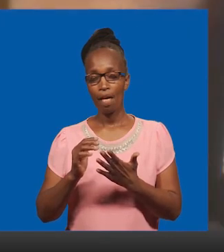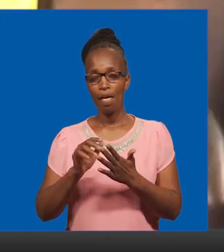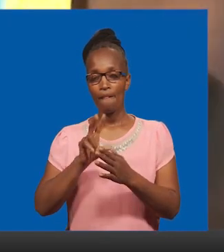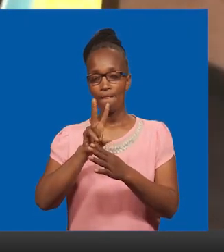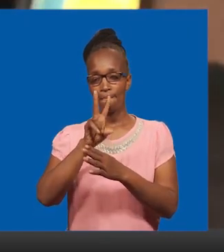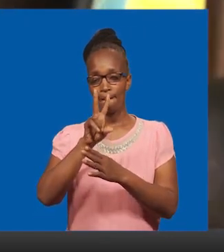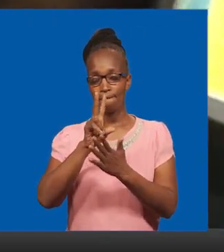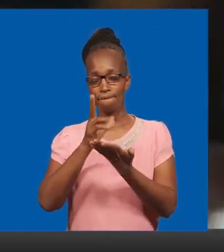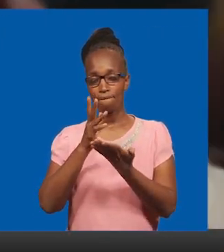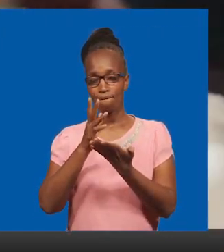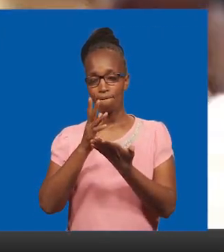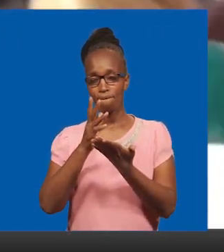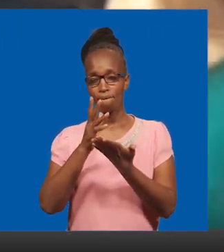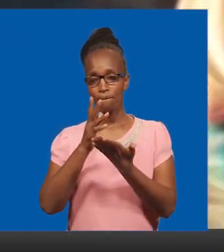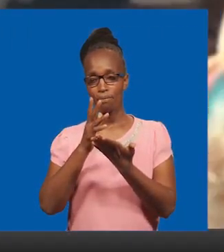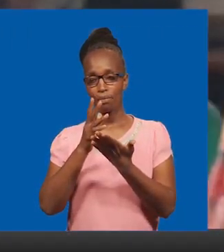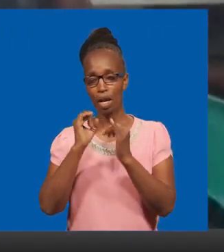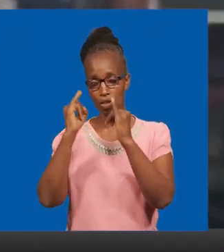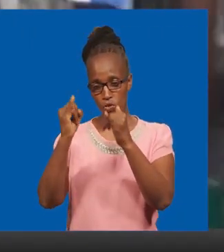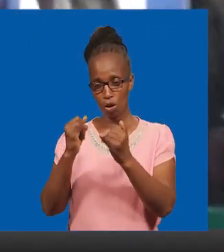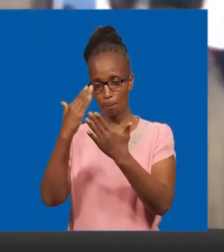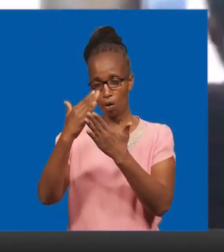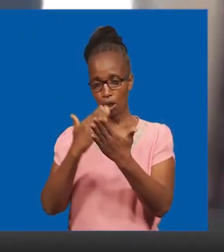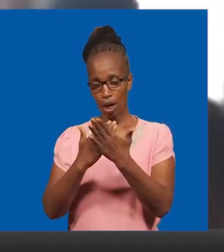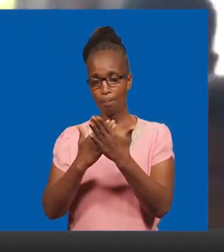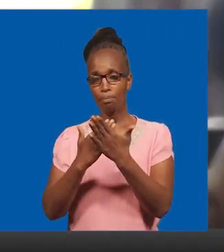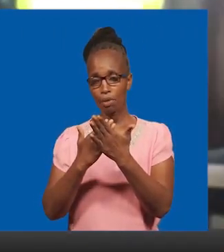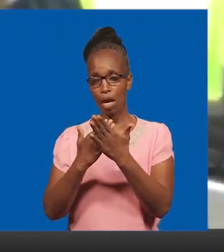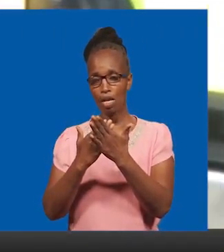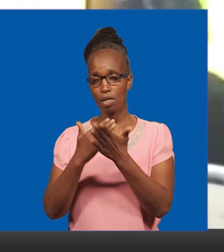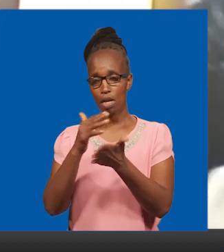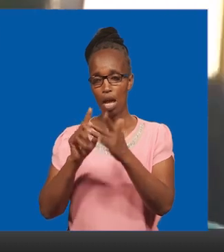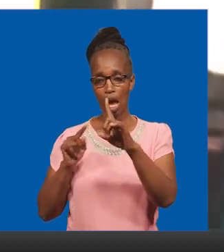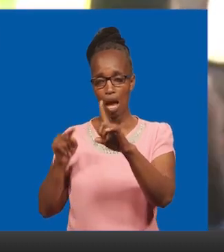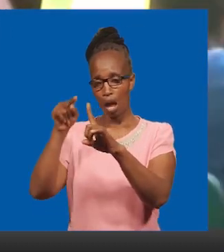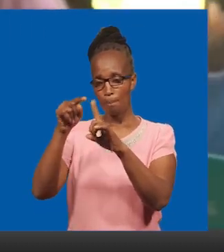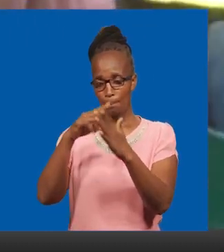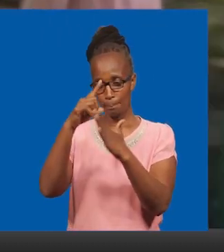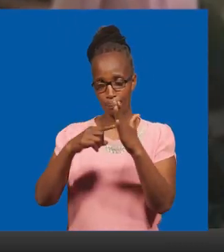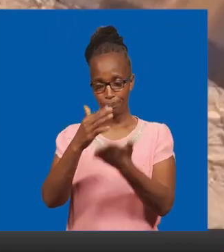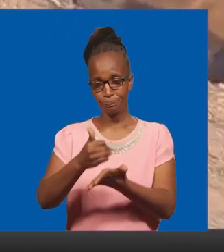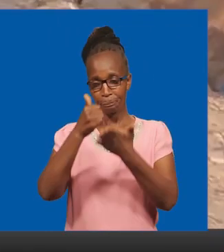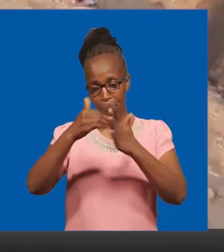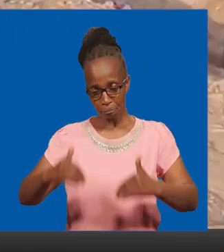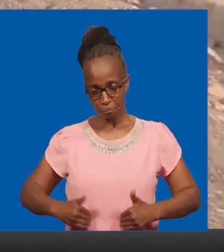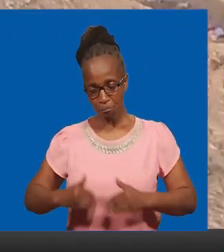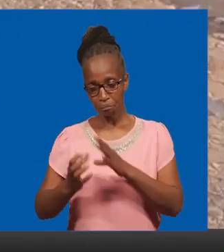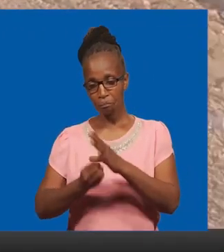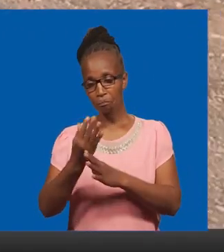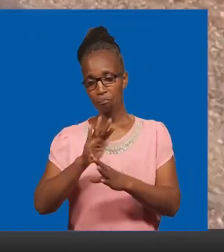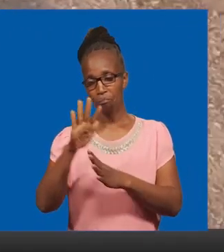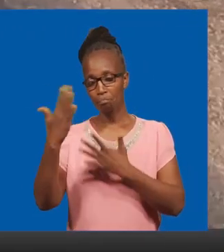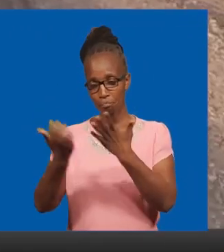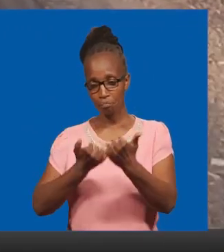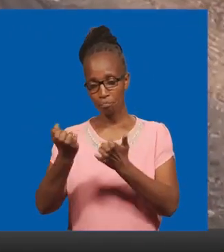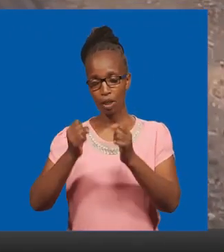Mwanzilishi wa chama cha Kenya Virtual 21 Eliseba Okeyo alisema lengo lao ni kuwaelimisha vijana jinsi ya kukuza talanta zao na